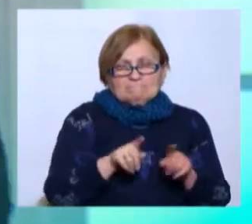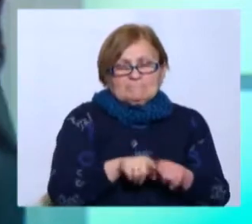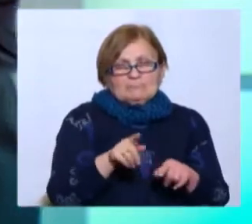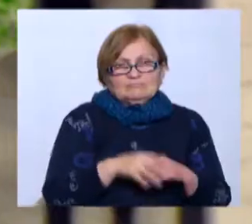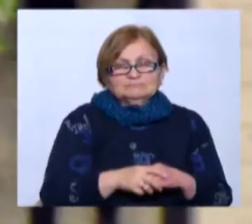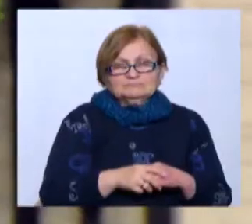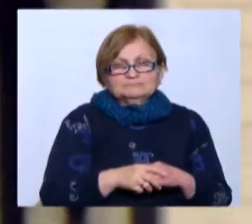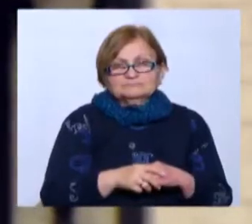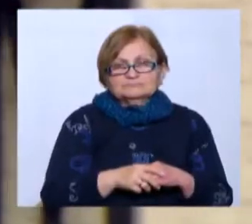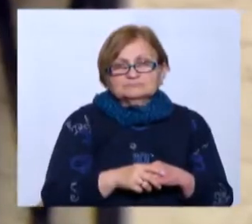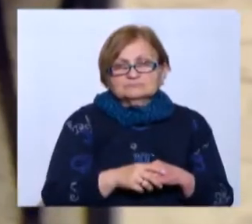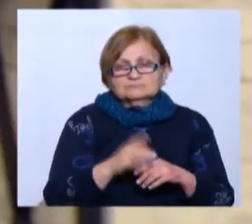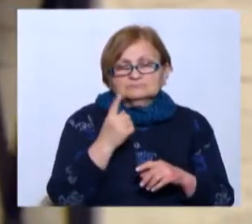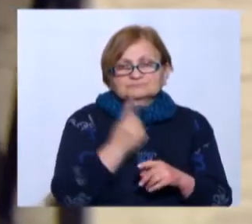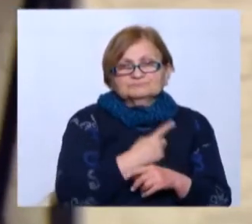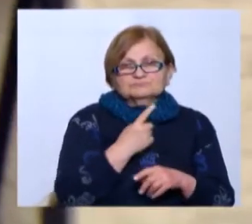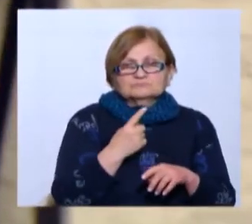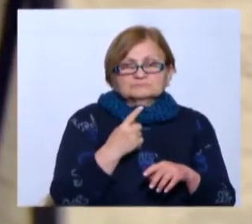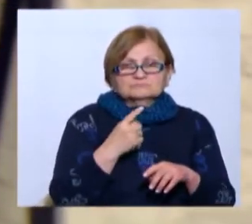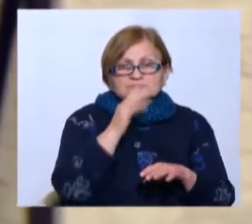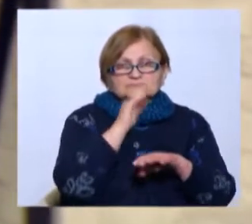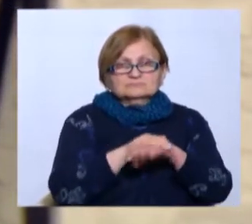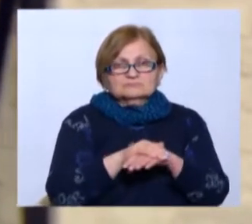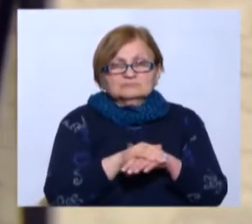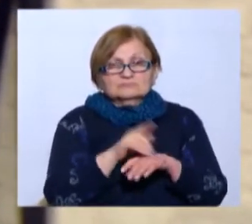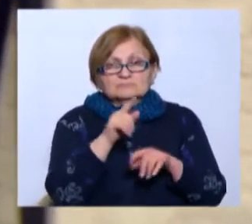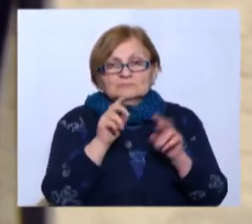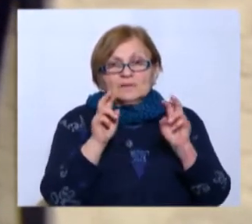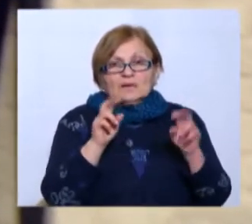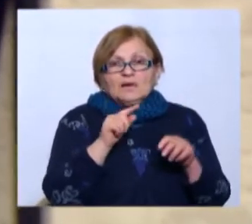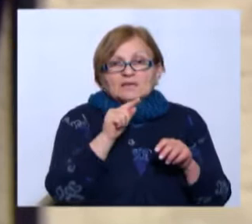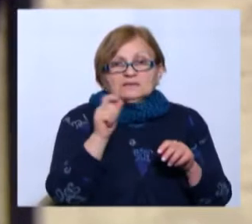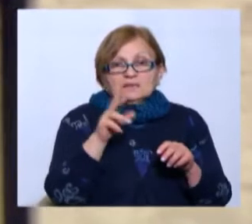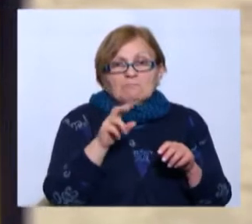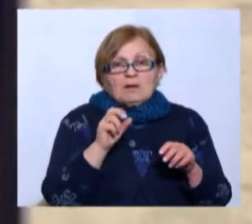თეზისი. პირველი არგუმენტი. თემატური წინადადება.